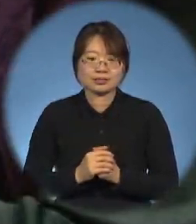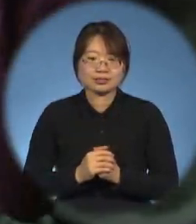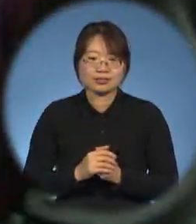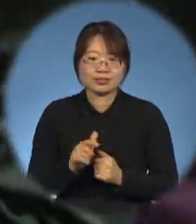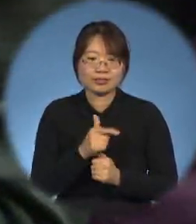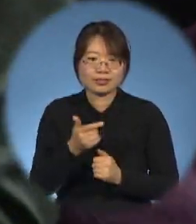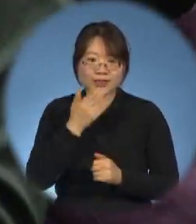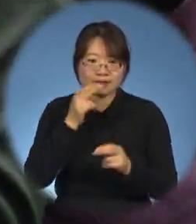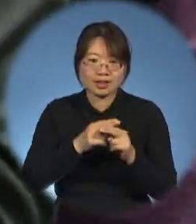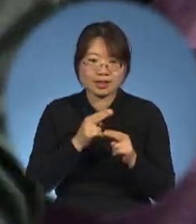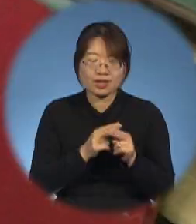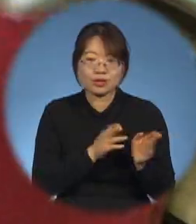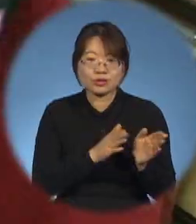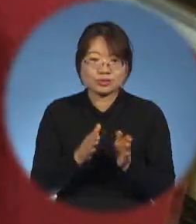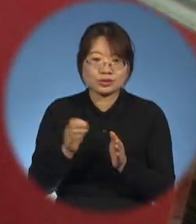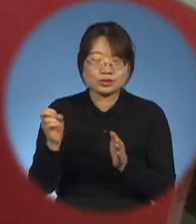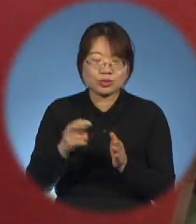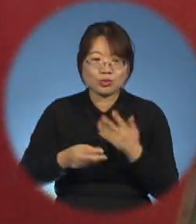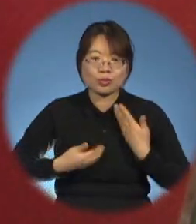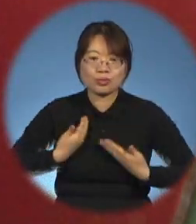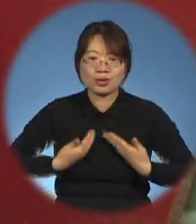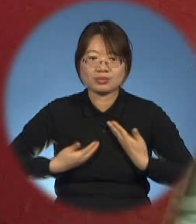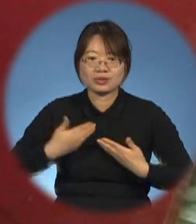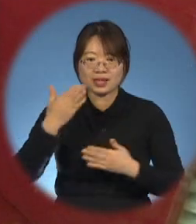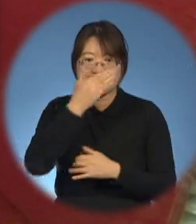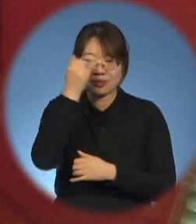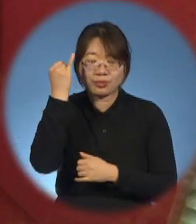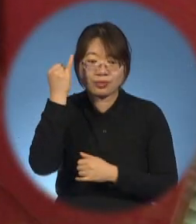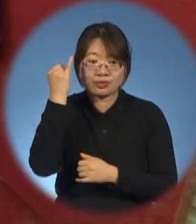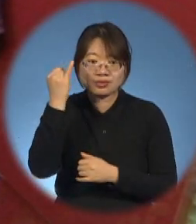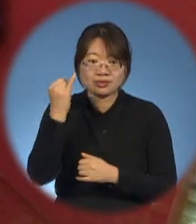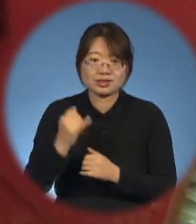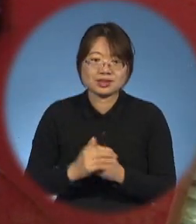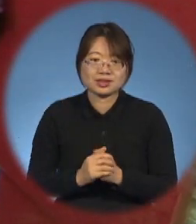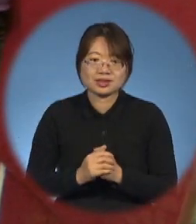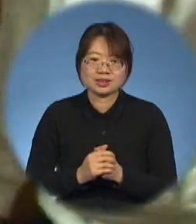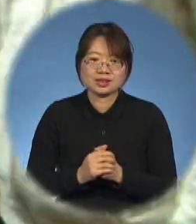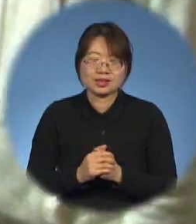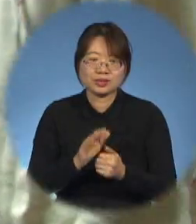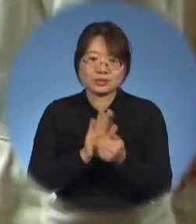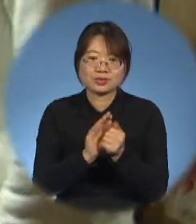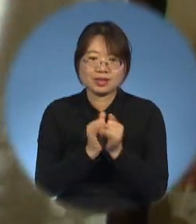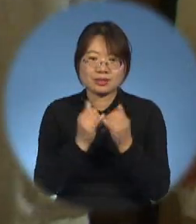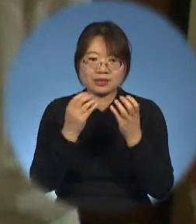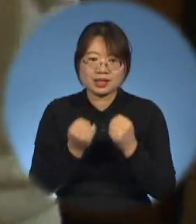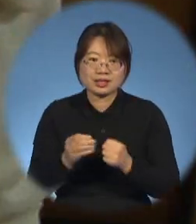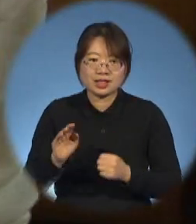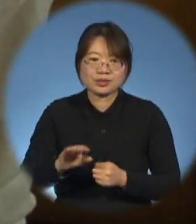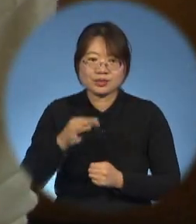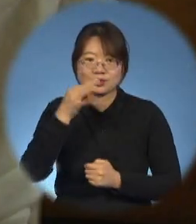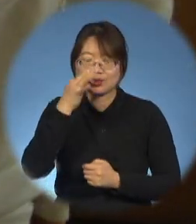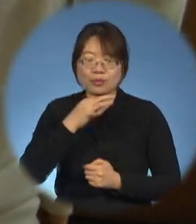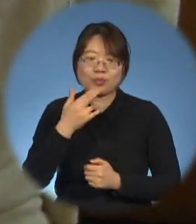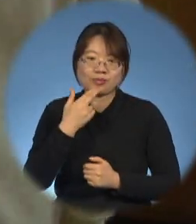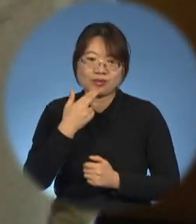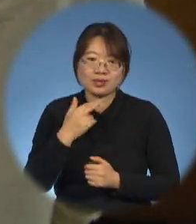저녁밥상 준비하려 또 분주해 지는 할머니 도울 사람 많아도 소용없습니다